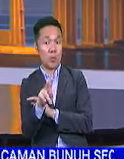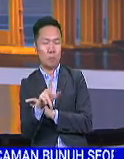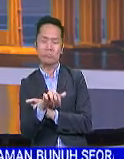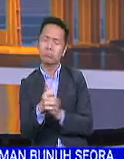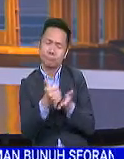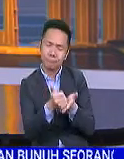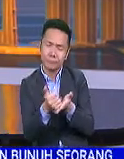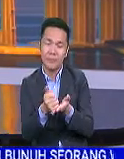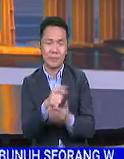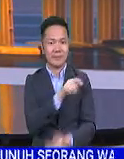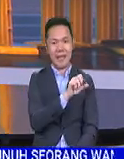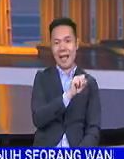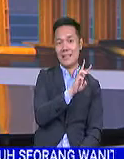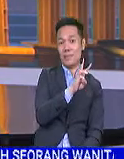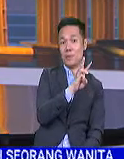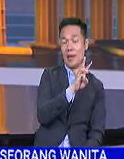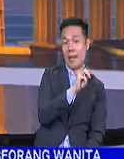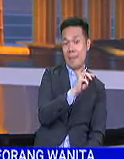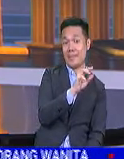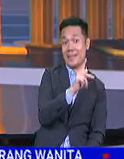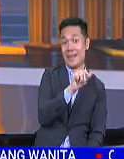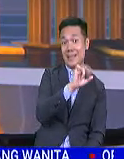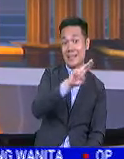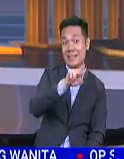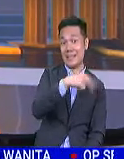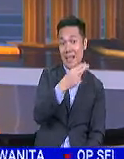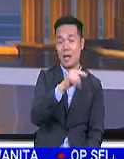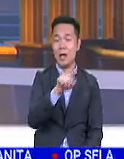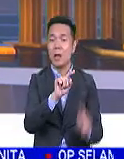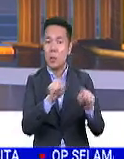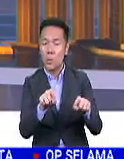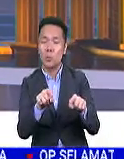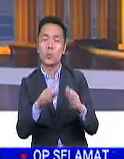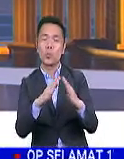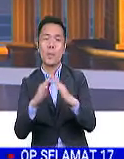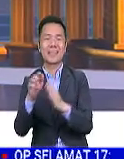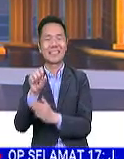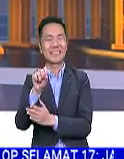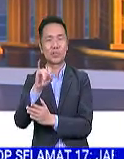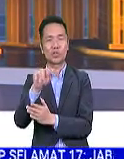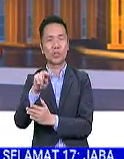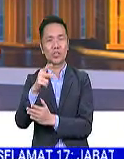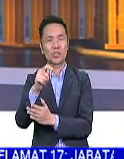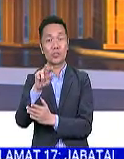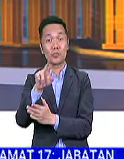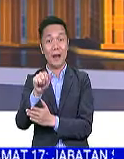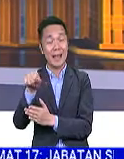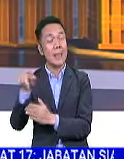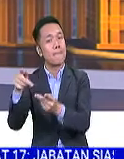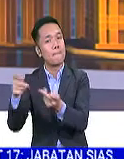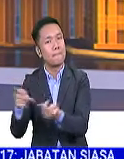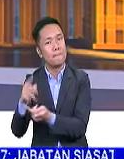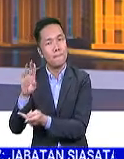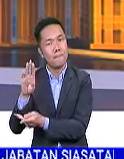Cina sukarelawan S double mkc menyantuni penghuni rumah yang kemasan Bahau multiprogram hit